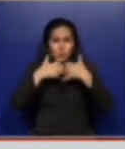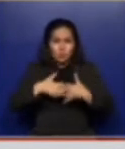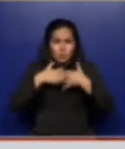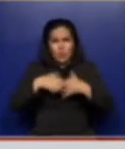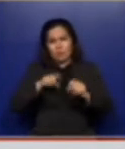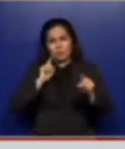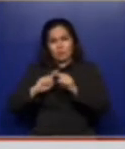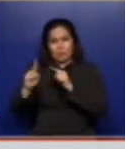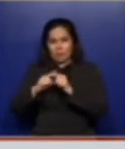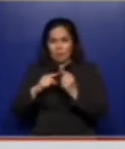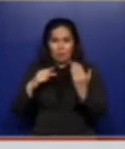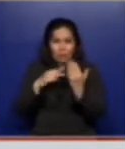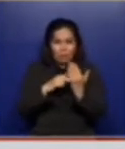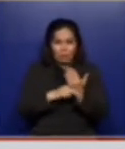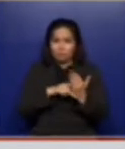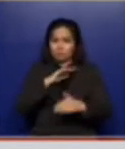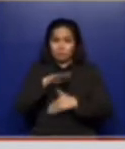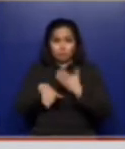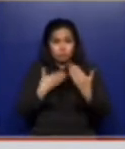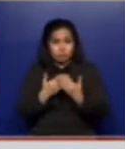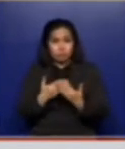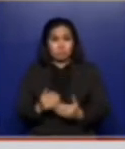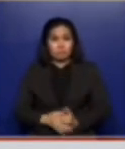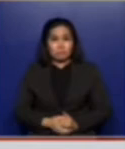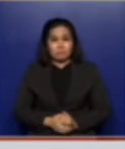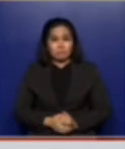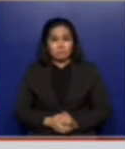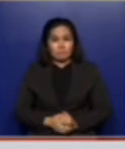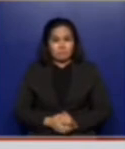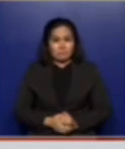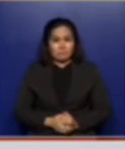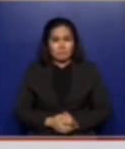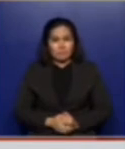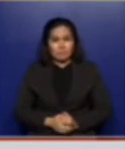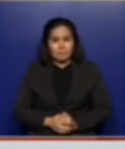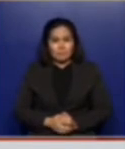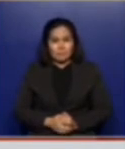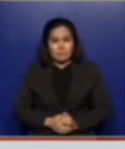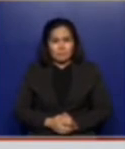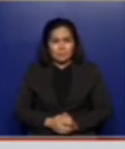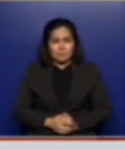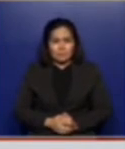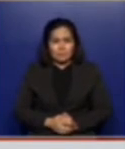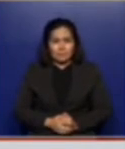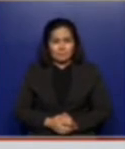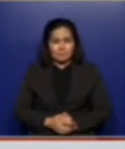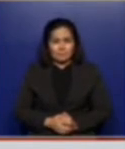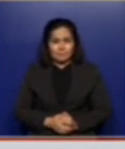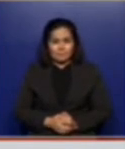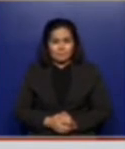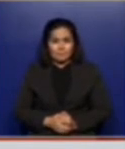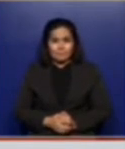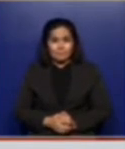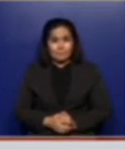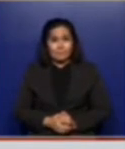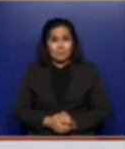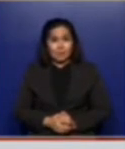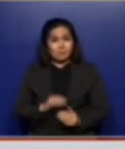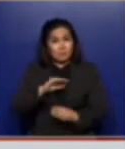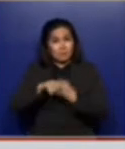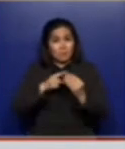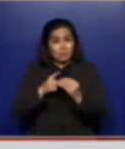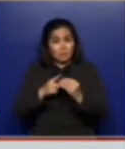ยขนาดย่อมนะครับล้มละลายหน้าเลยครับโดยไม่มีวี่แววที่จะฟื้นขึ้นได้เล